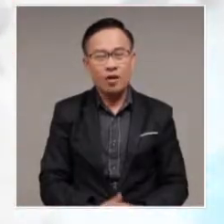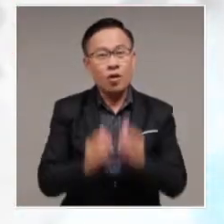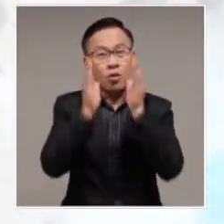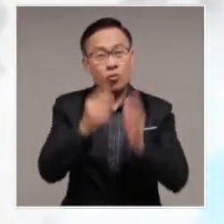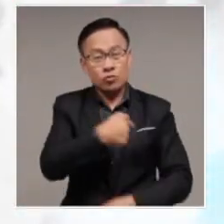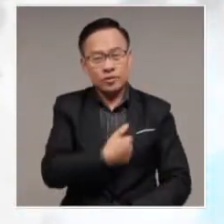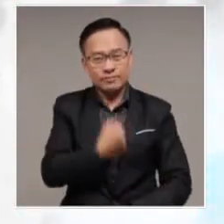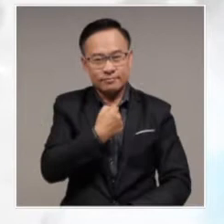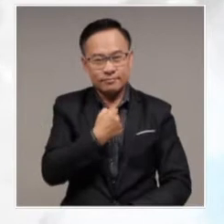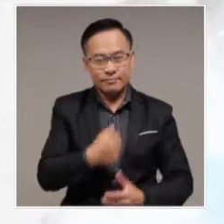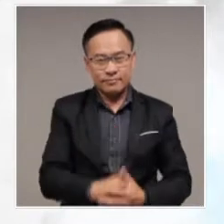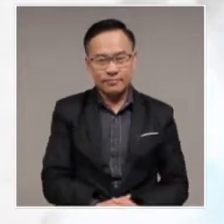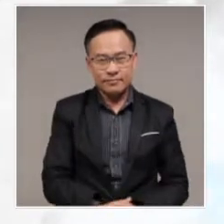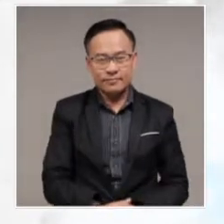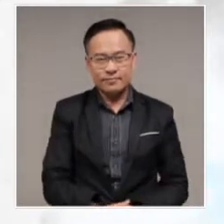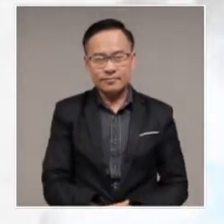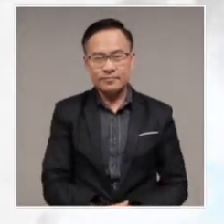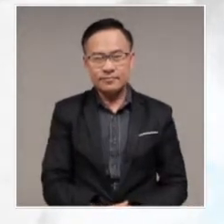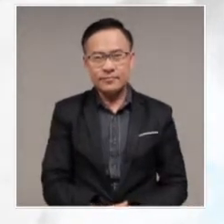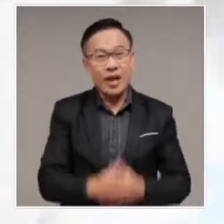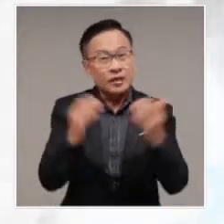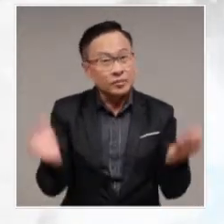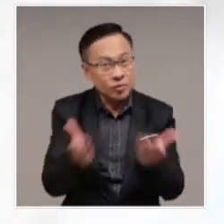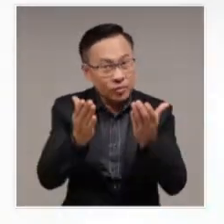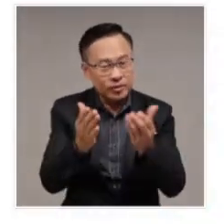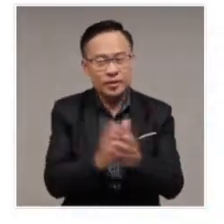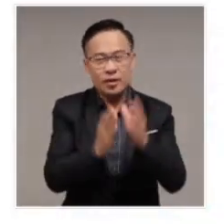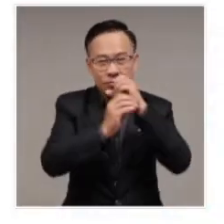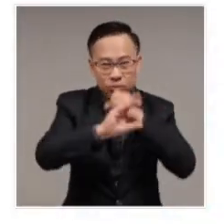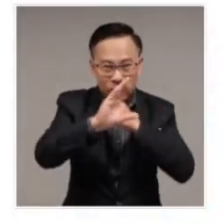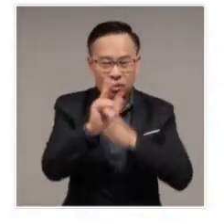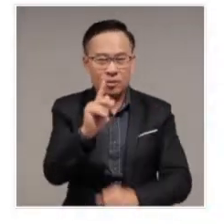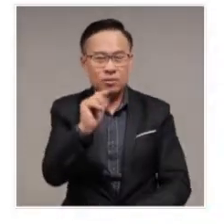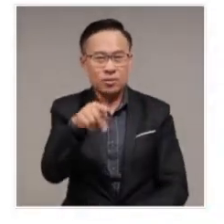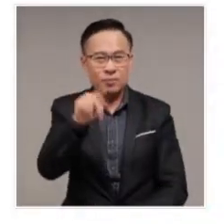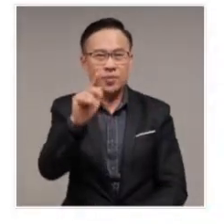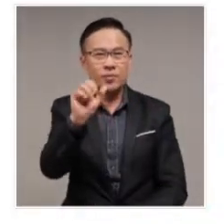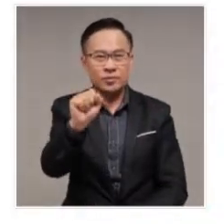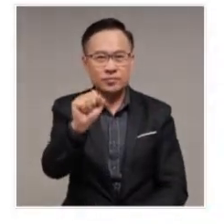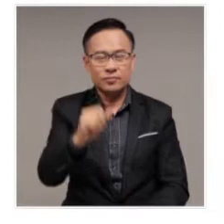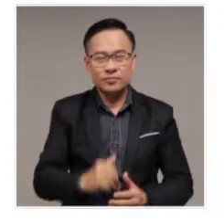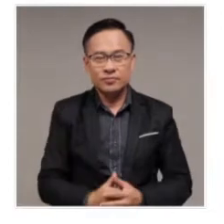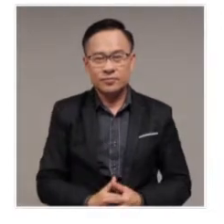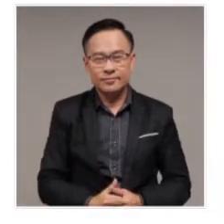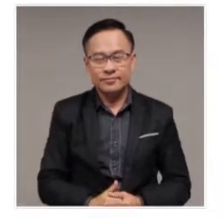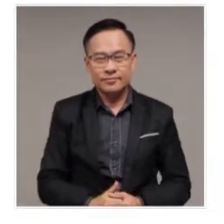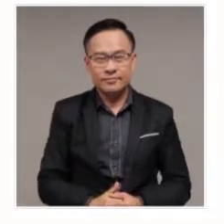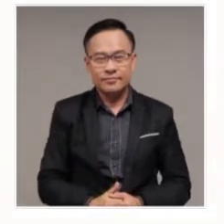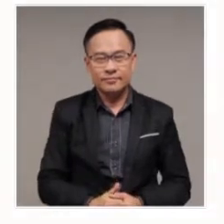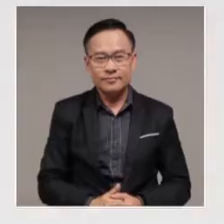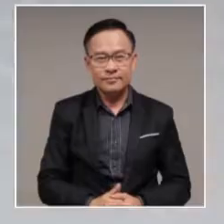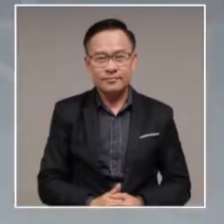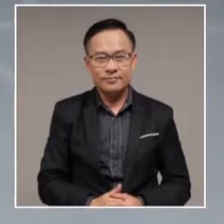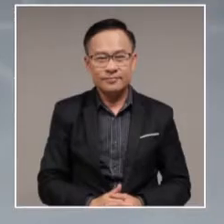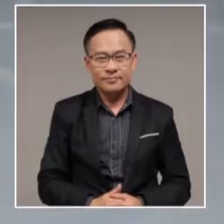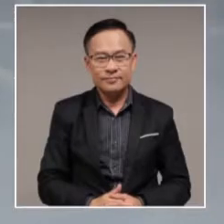The Stronger คนหัวใจแกร่งสนับสนุนโดยกสทช.และกทปส.แสงข